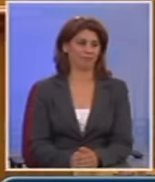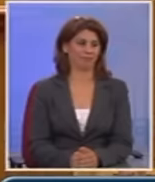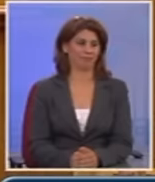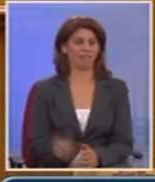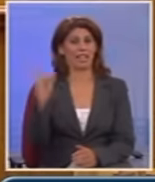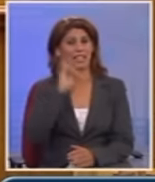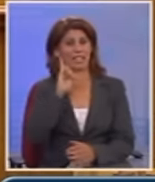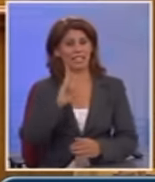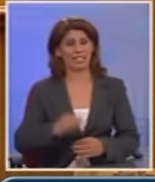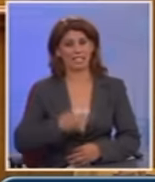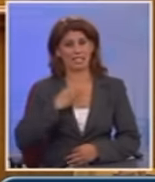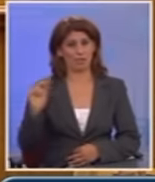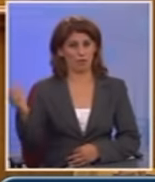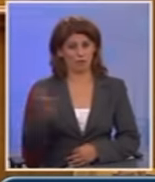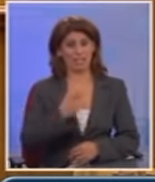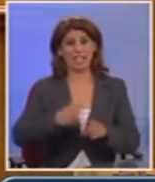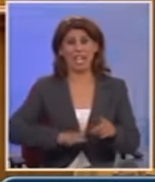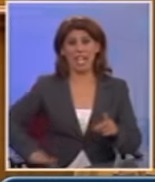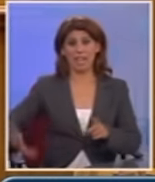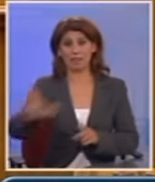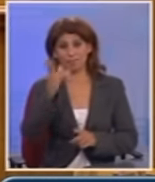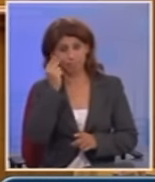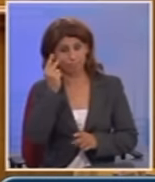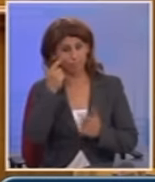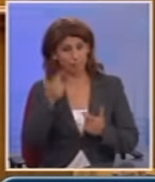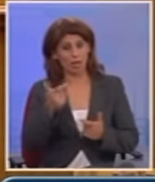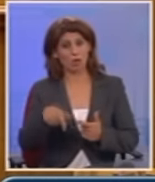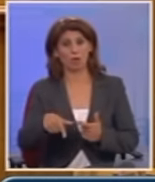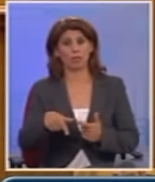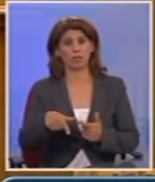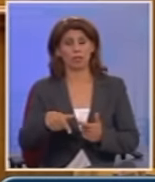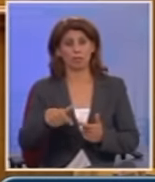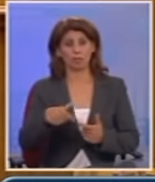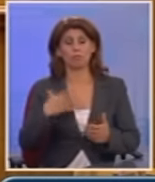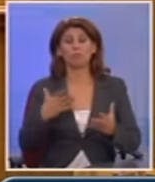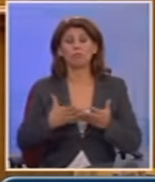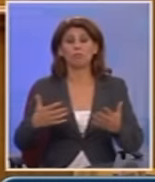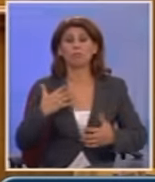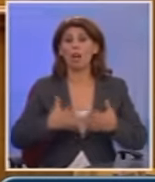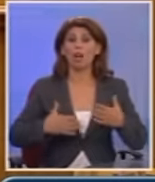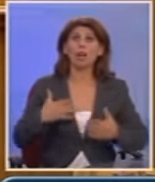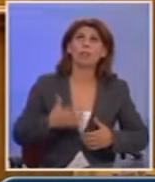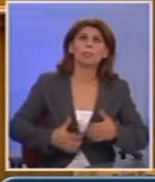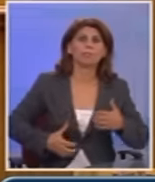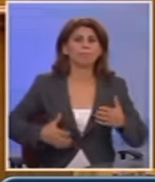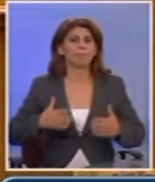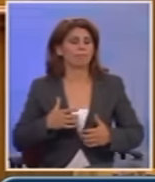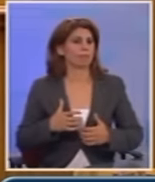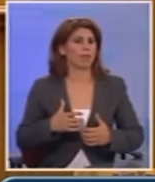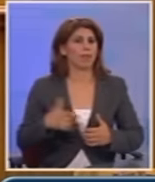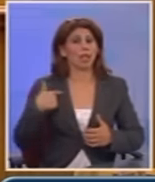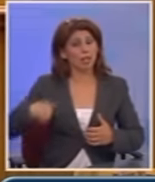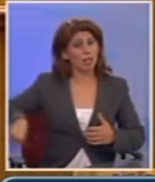Κυρίες και κύριοι βουλευτές, ο ελληνικός λαός μας παρακολουθεί με ιδιαίτερη αγωνία και ανησυχία. Και